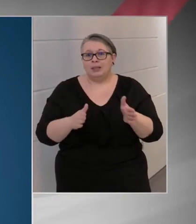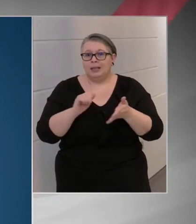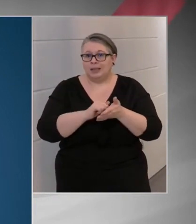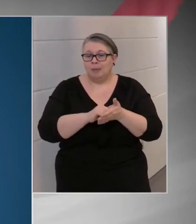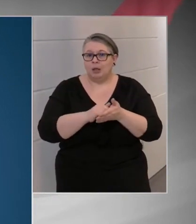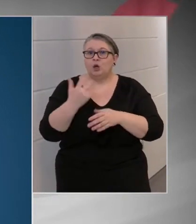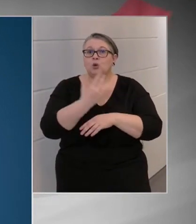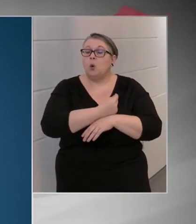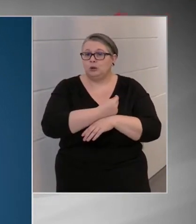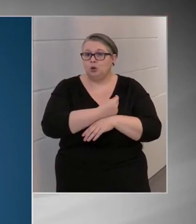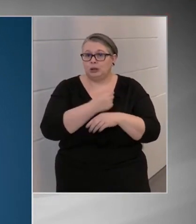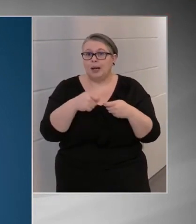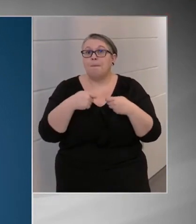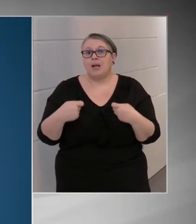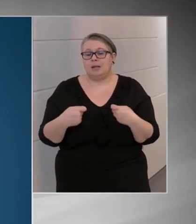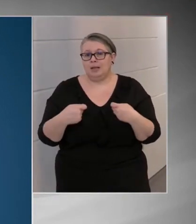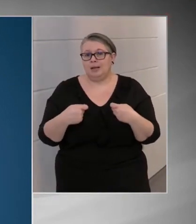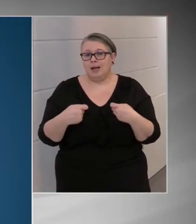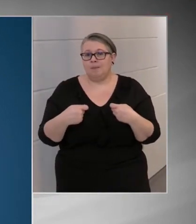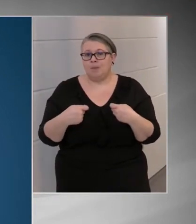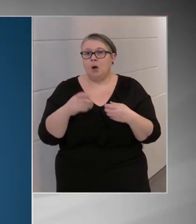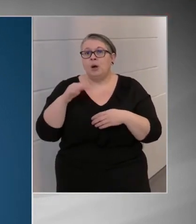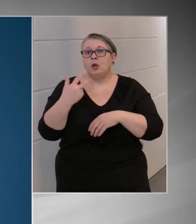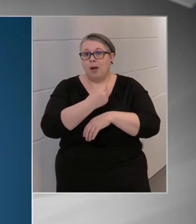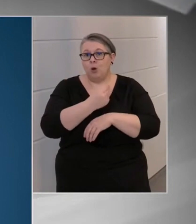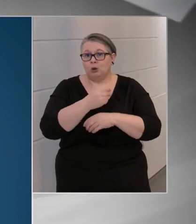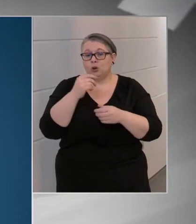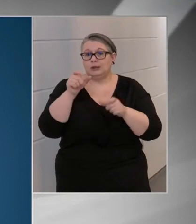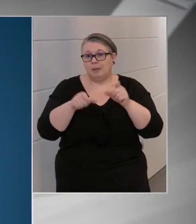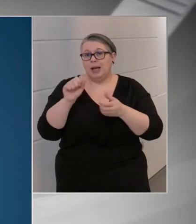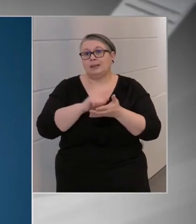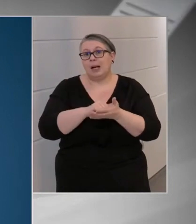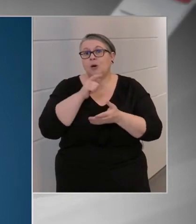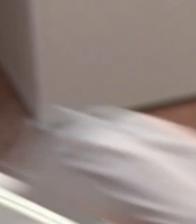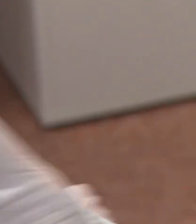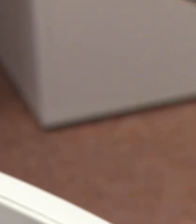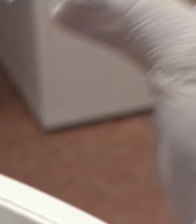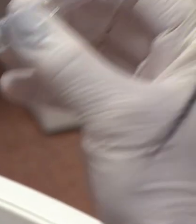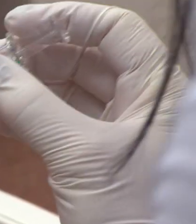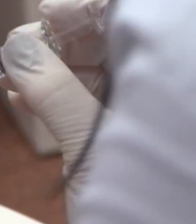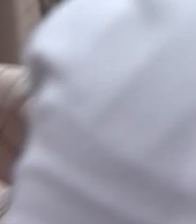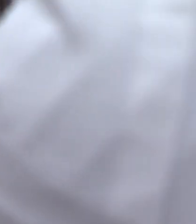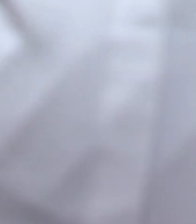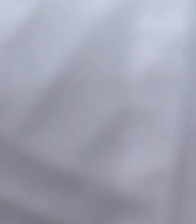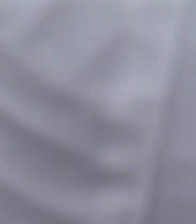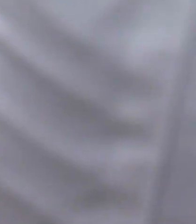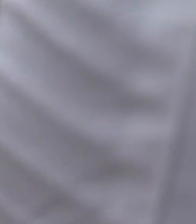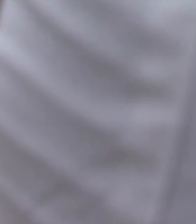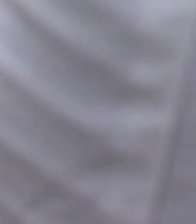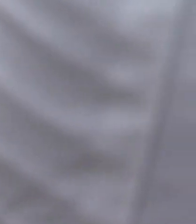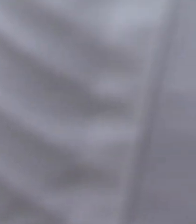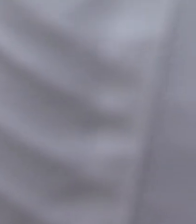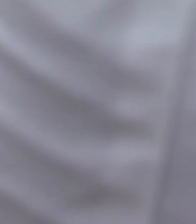számait az oltottság mértékéhez, tehát majd a beoltottak számához fogjuk kötni. A miniszterel mondta azt is, az